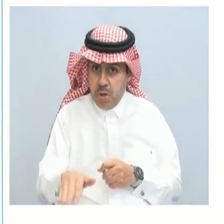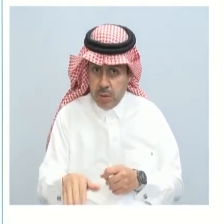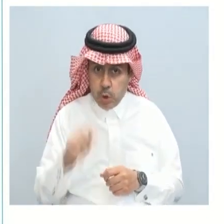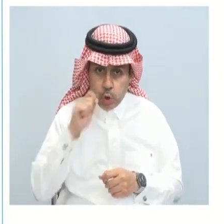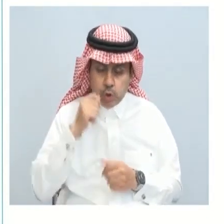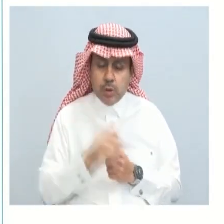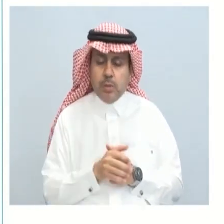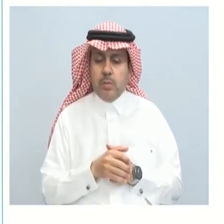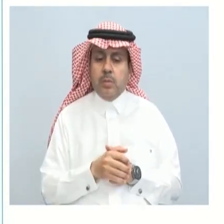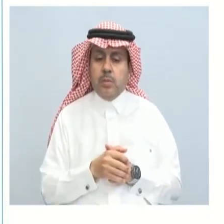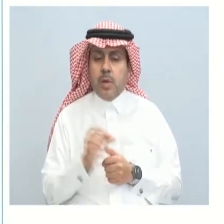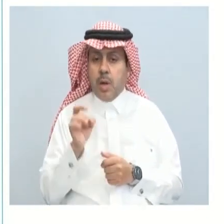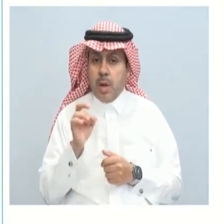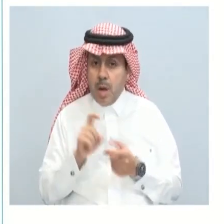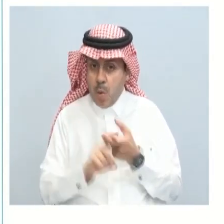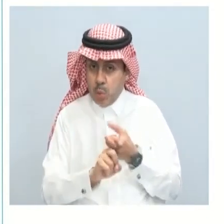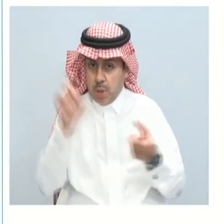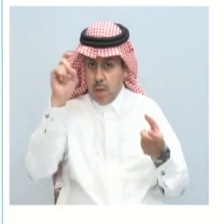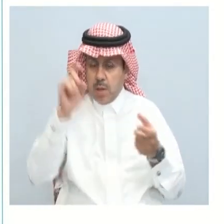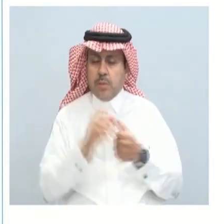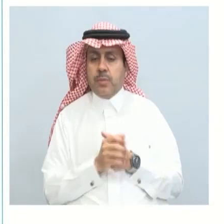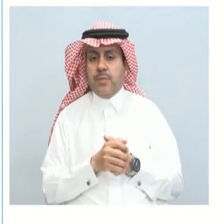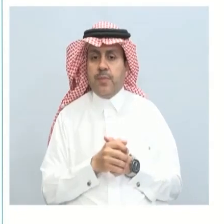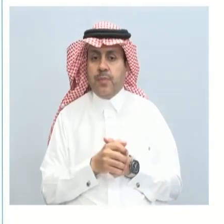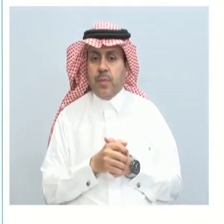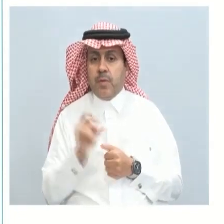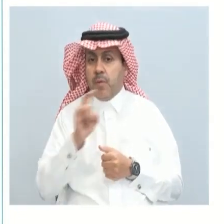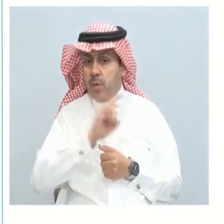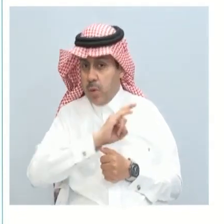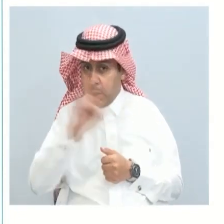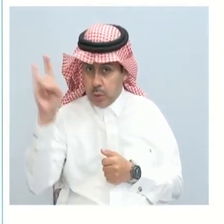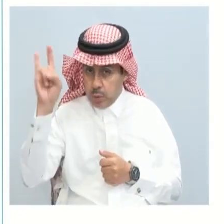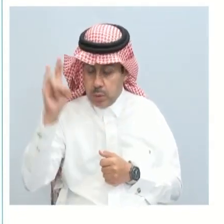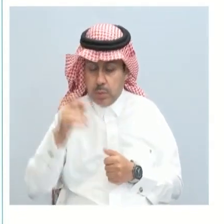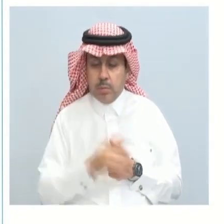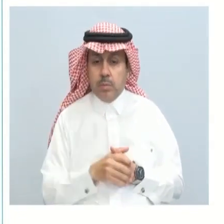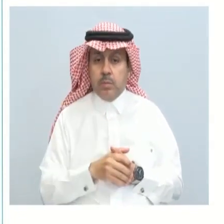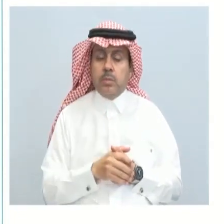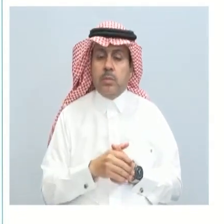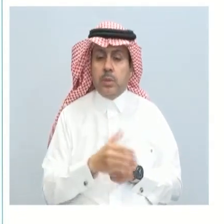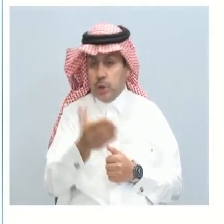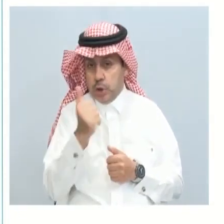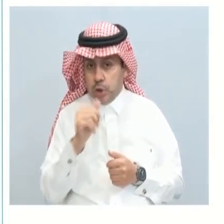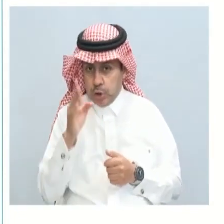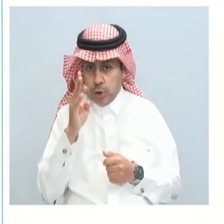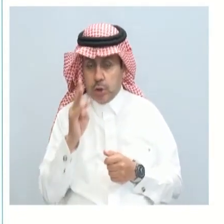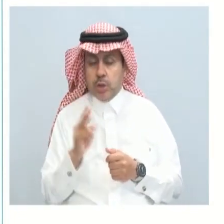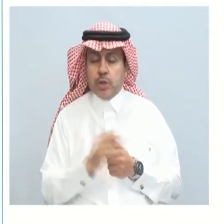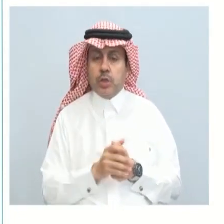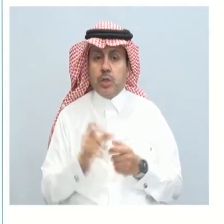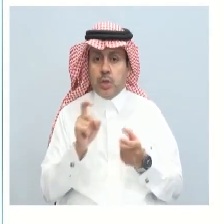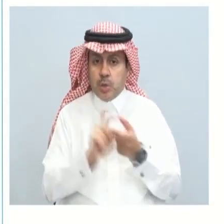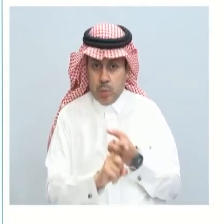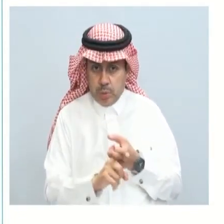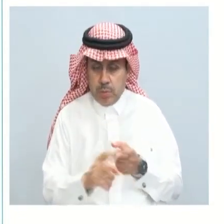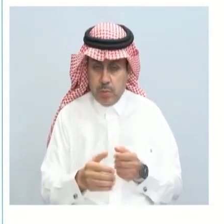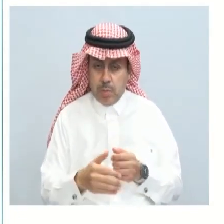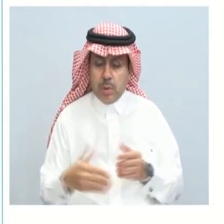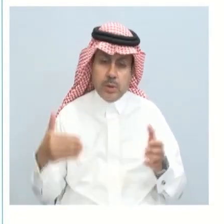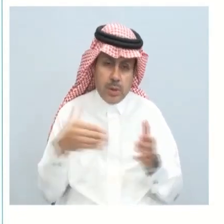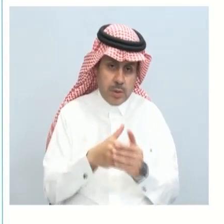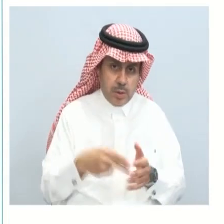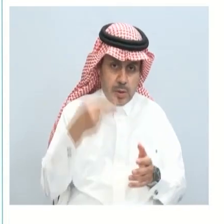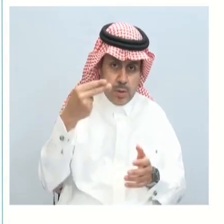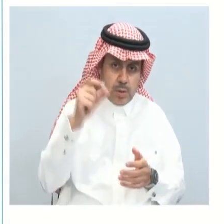امراه او طلقها فانه لا يجوز لغيره ان يتزوج حتى تنتهي